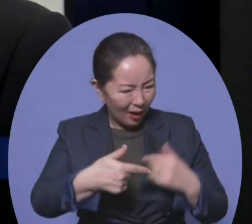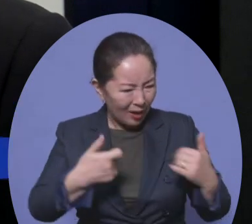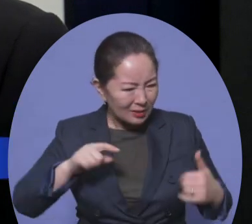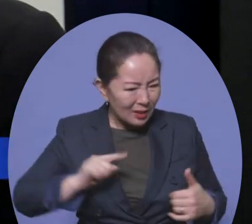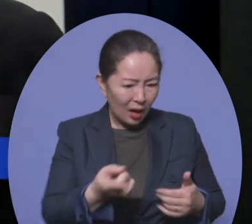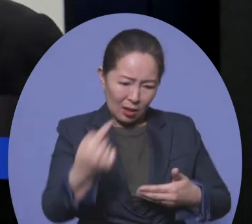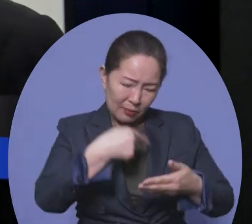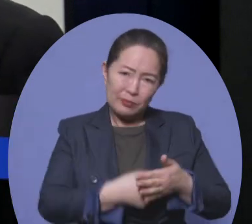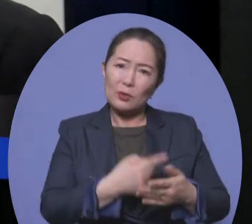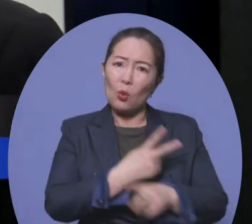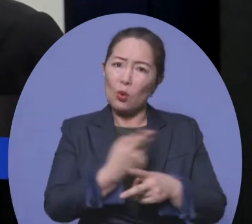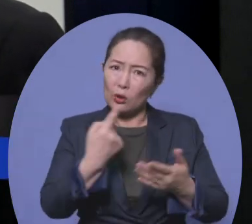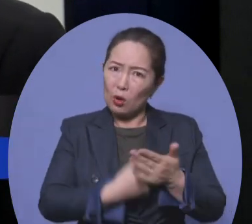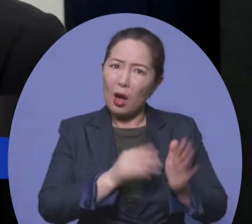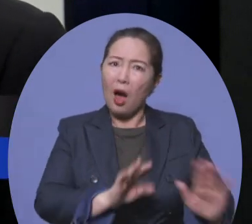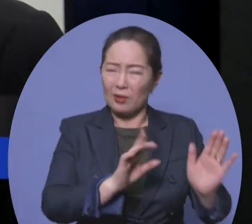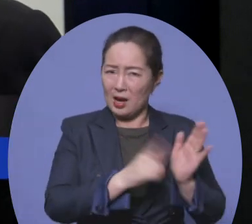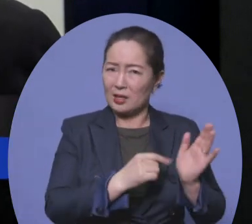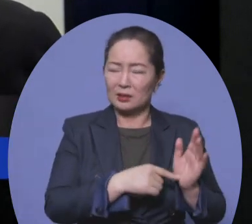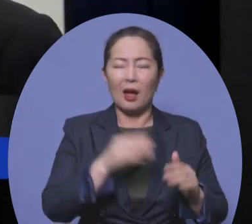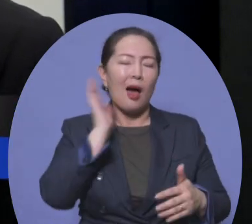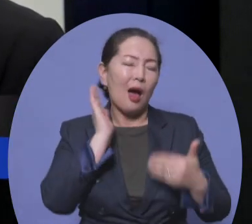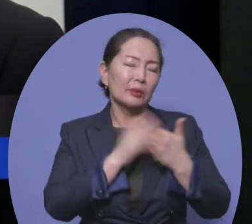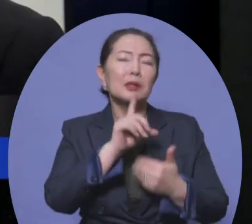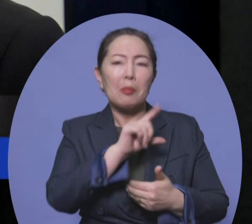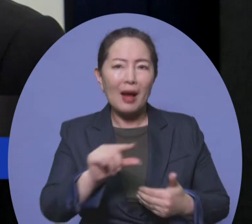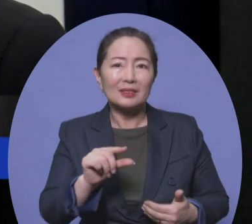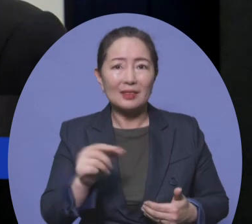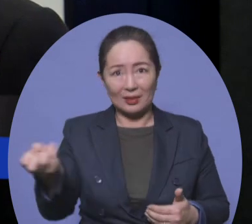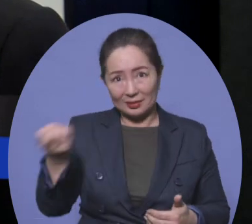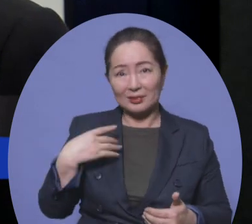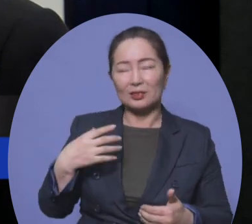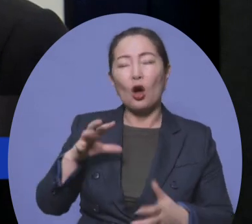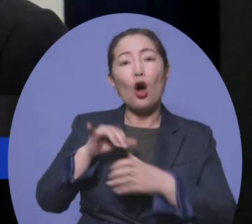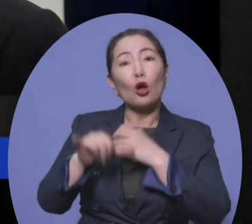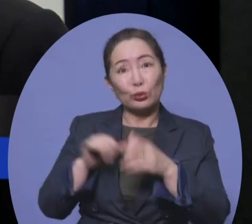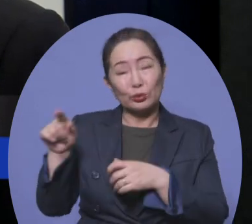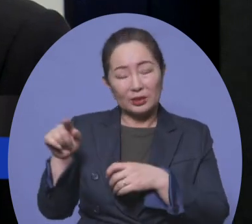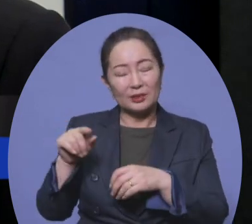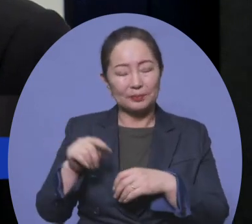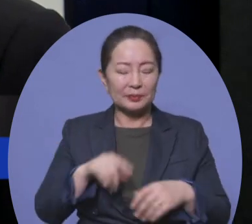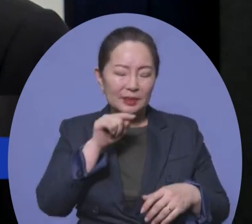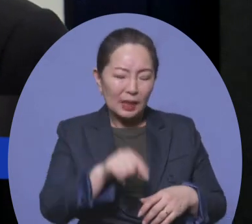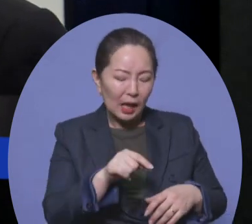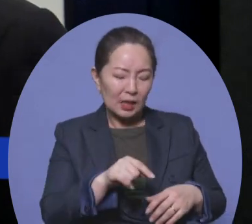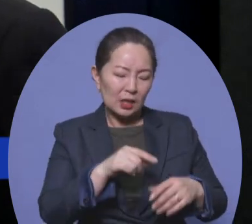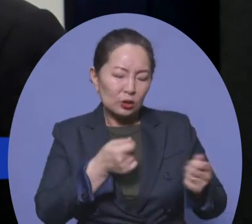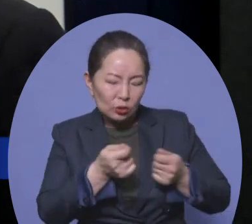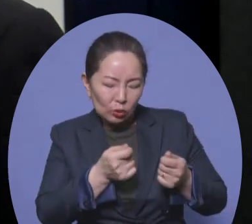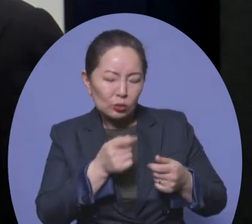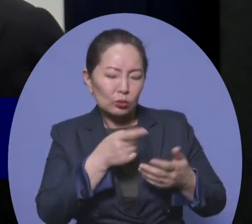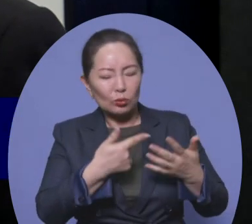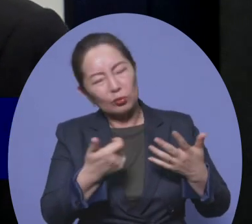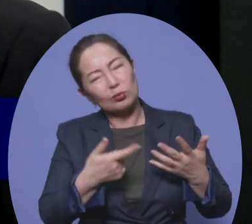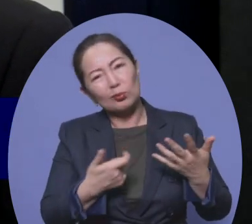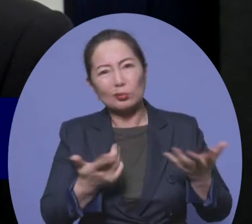зөвлөмж залтаа одоо хэрвээ байлгах юм бол танай авилгын индекс бол буурна шүү гэдэг байдлаар. Хэрвээ энэ зөвлөлт эргээд одоо юу гэдэг нь эргүүлд орох юм